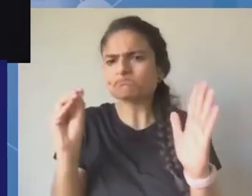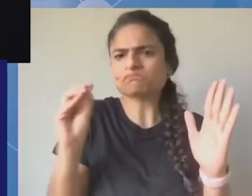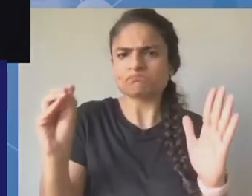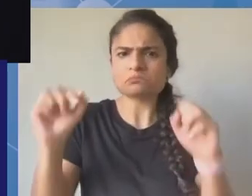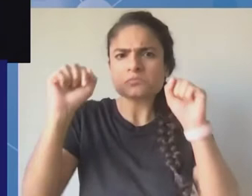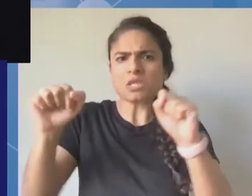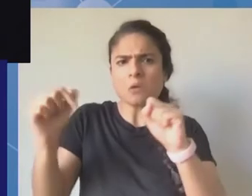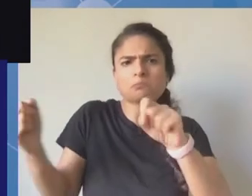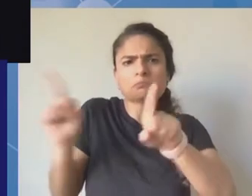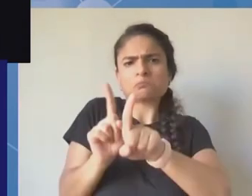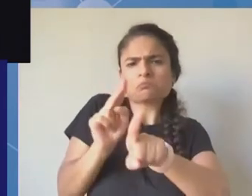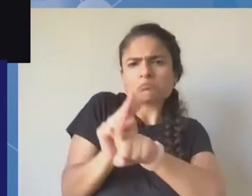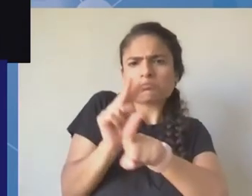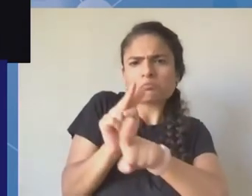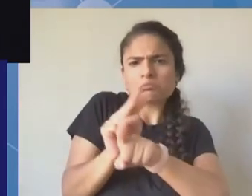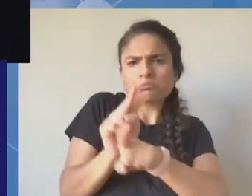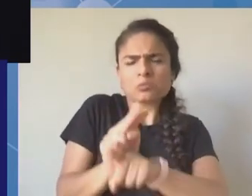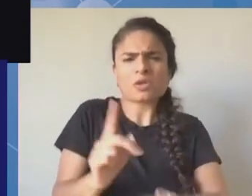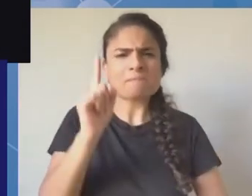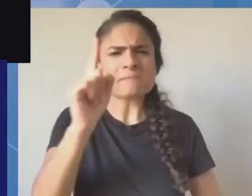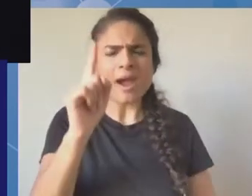厅，定了一个小时的吧，